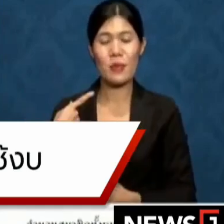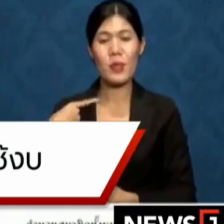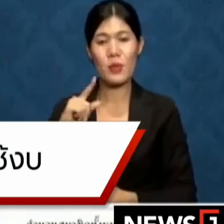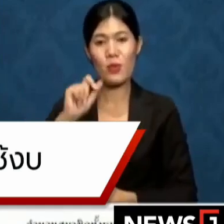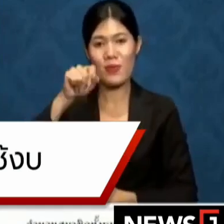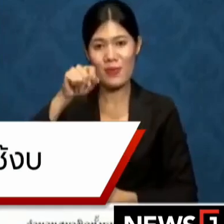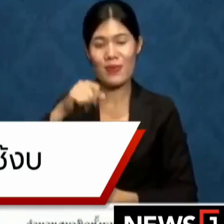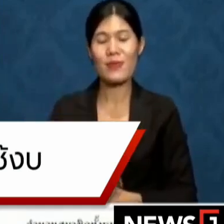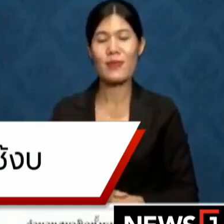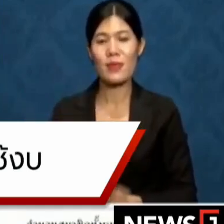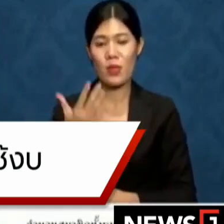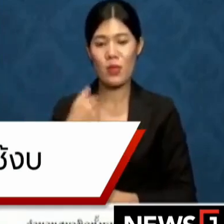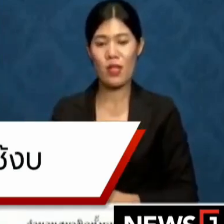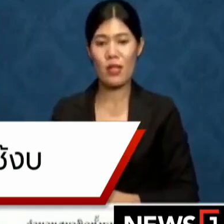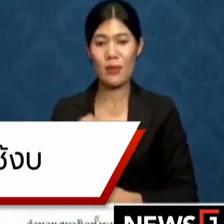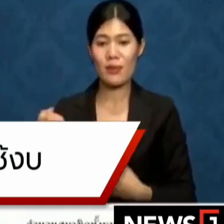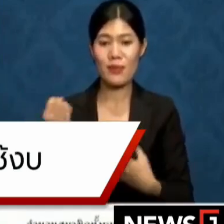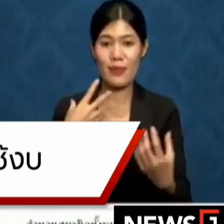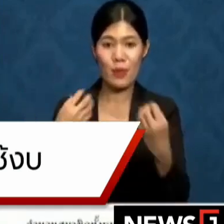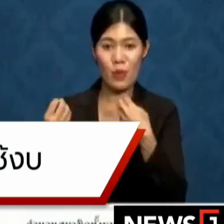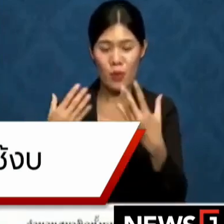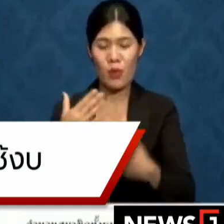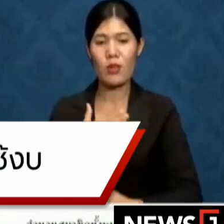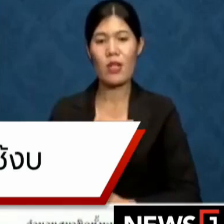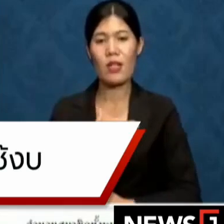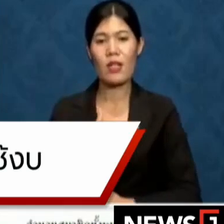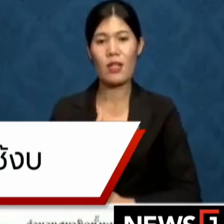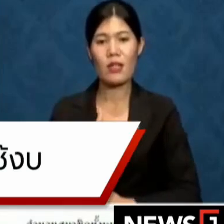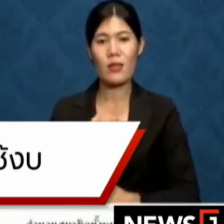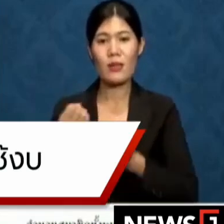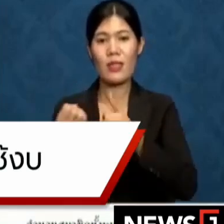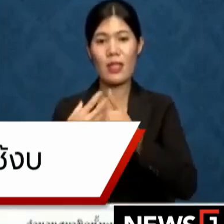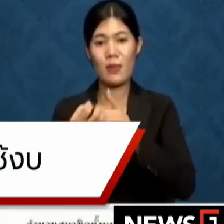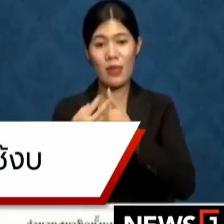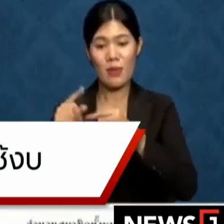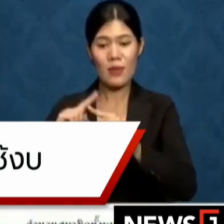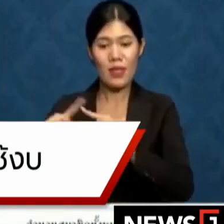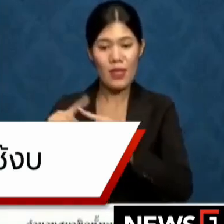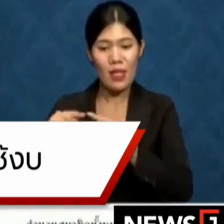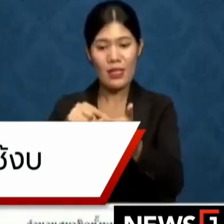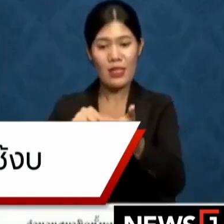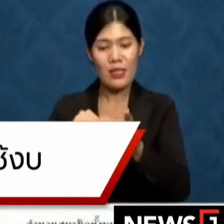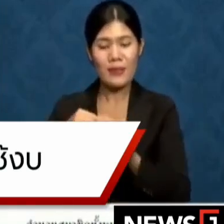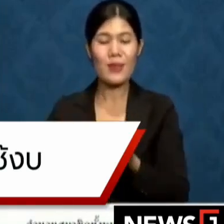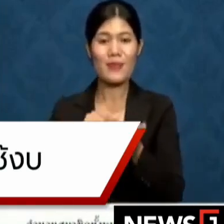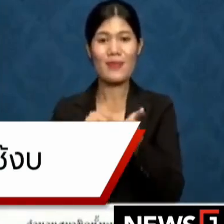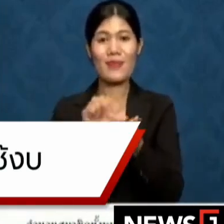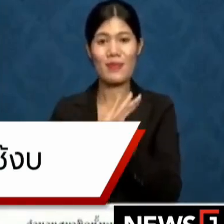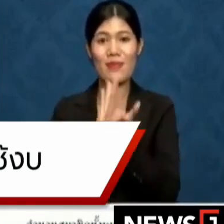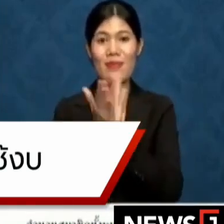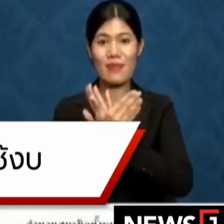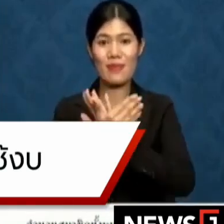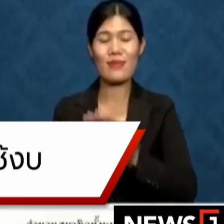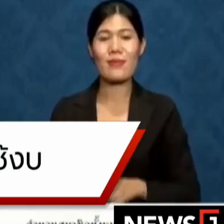ไม่หมดใน 7เรื่องด้วยกันก็คือ 1นะคะก็คือเรื่องของเอ่อประเด็นที่กล่าวว่ารัฐบาลนั้นนะ